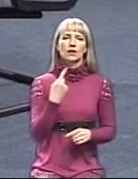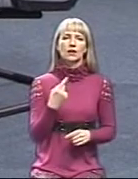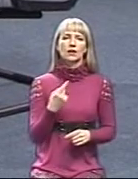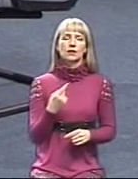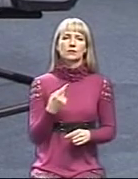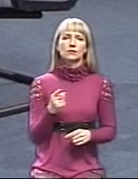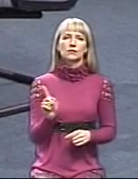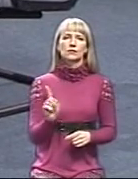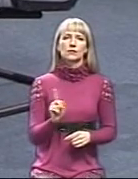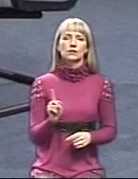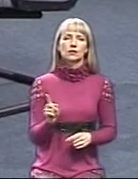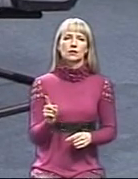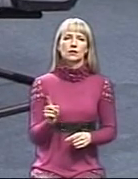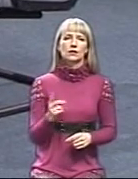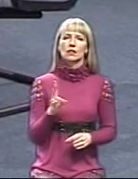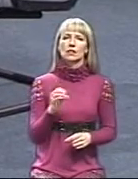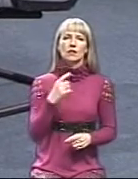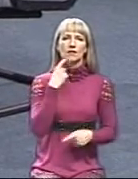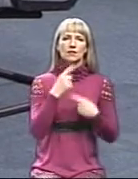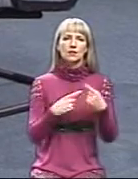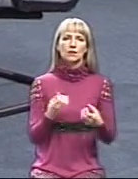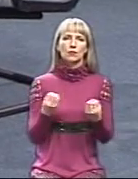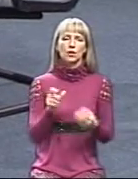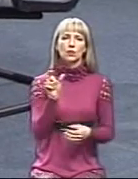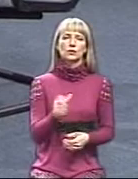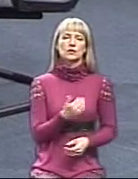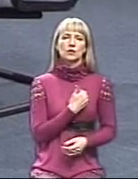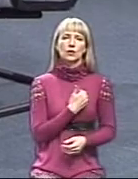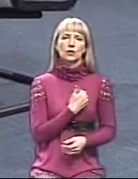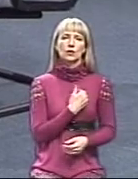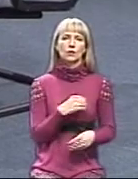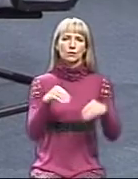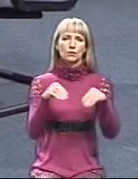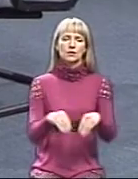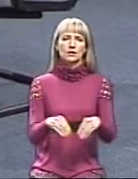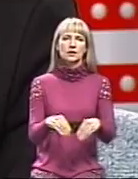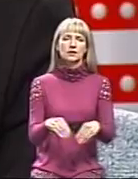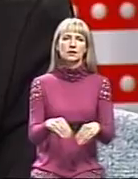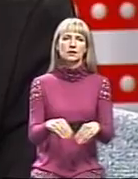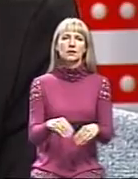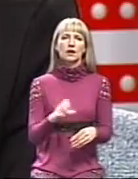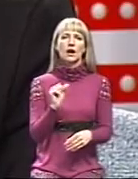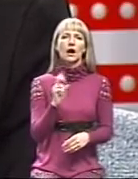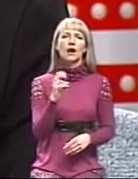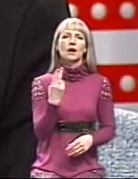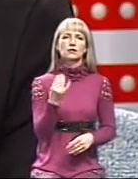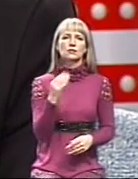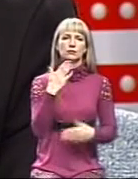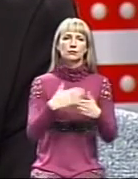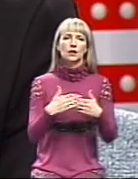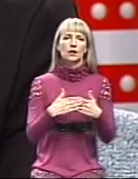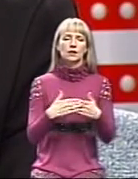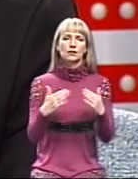пані Валентино, що ну, не завжди все так просто. Ось людина захотіла посадити акацію у себе перед